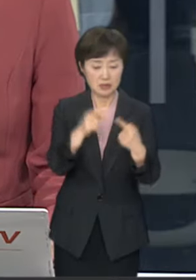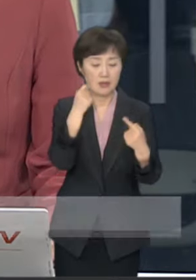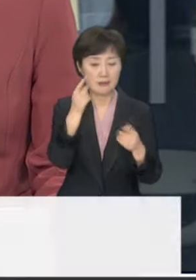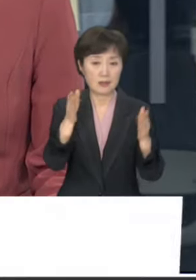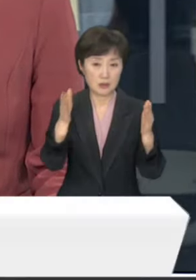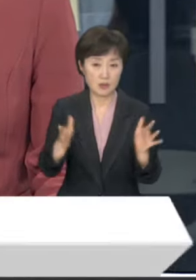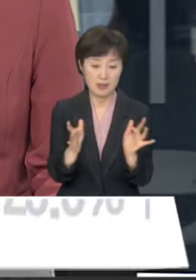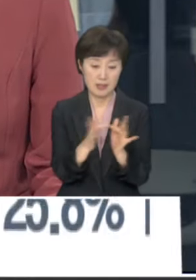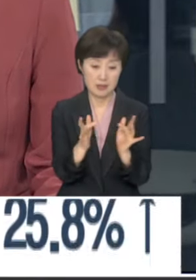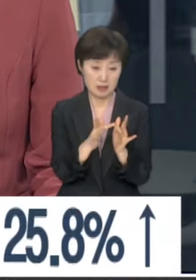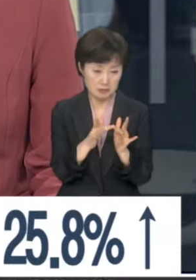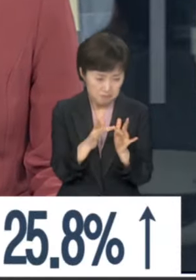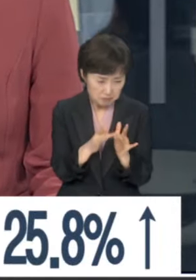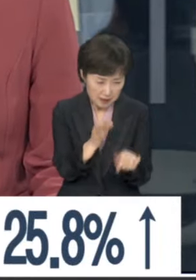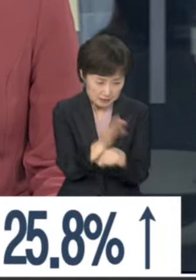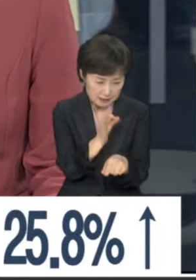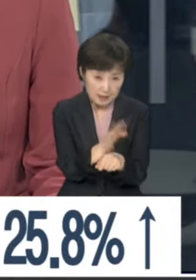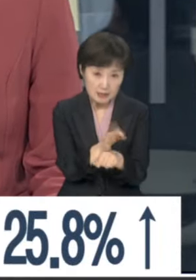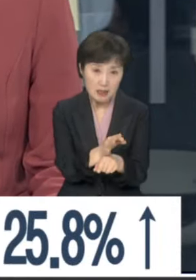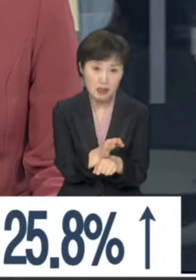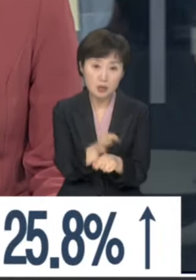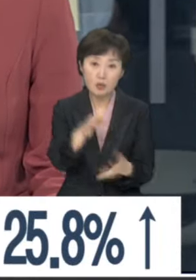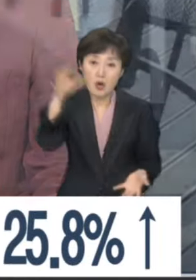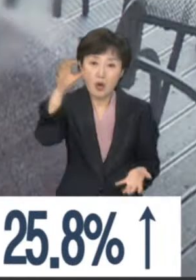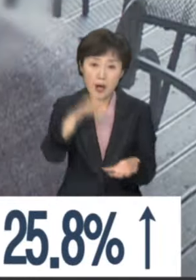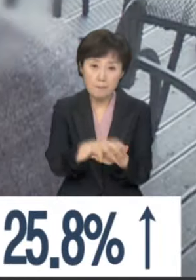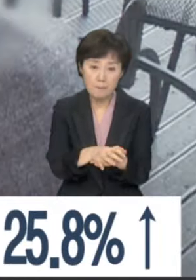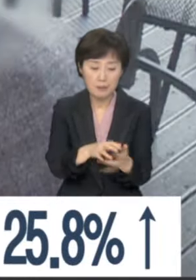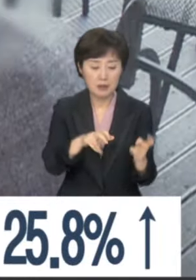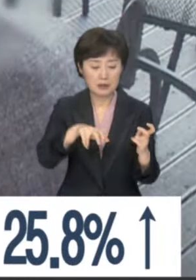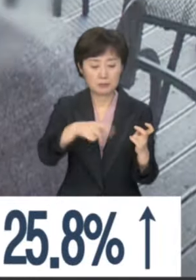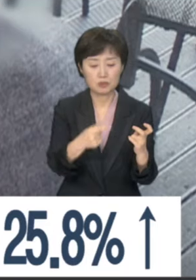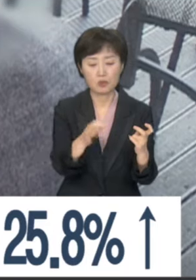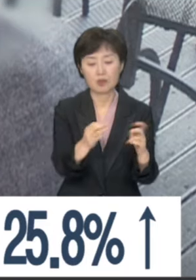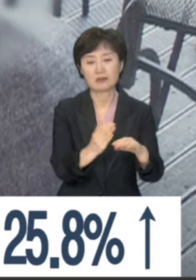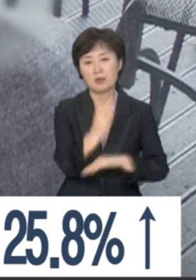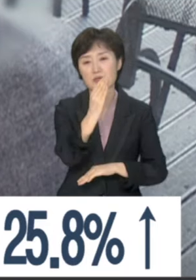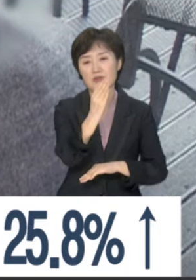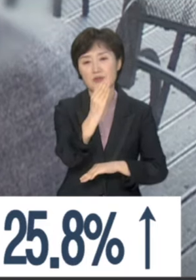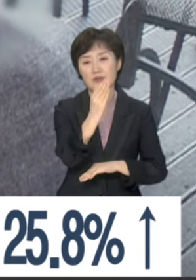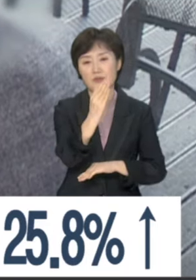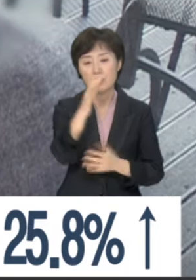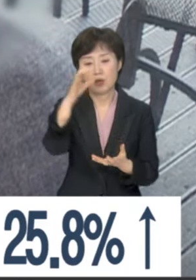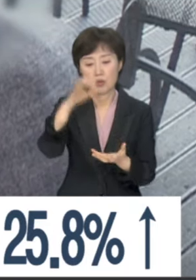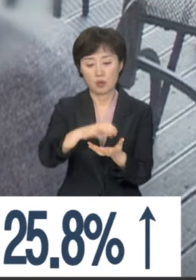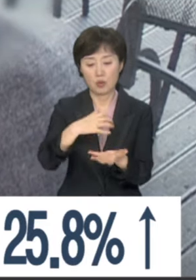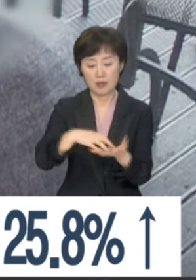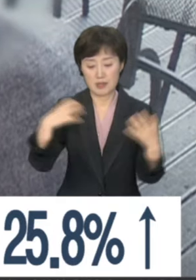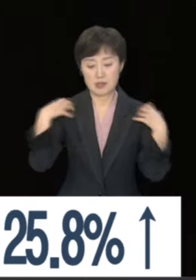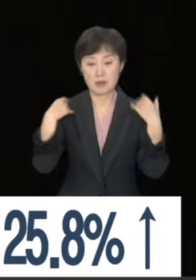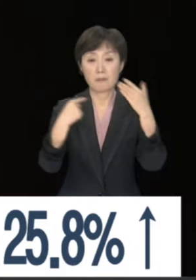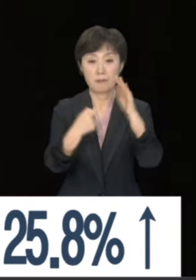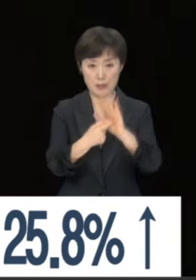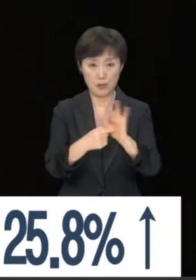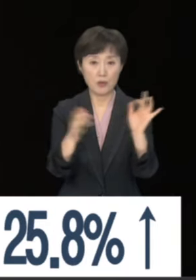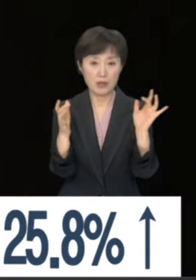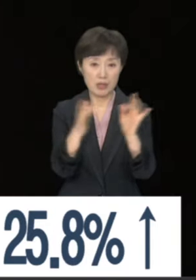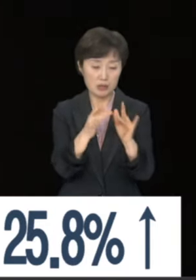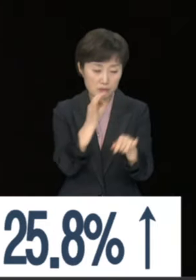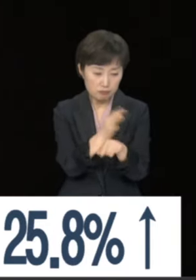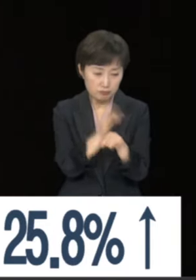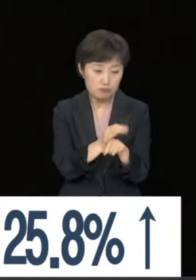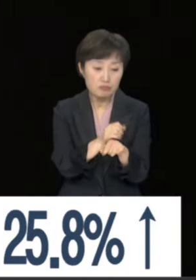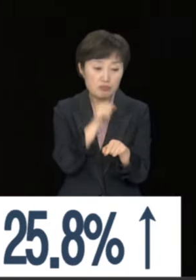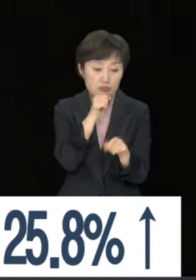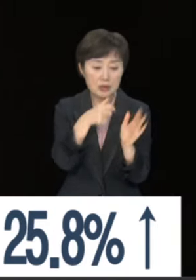지난 1월 온라인 쇼핑 거래액이 20조 원을 넘은 것으로 나타났습니다. 통계청이 오늘 발표한 온라인 쇼핑 동향 자료에